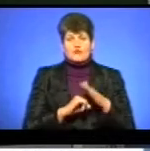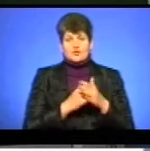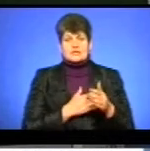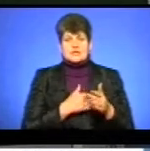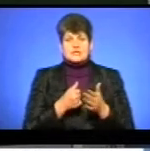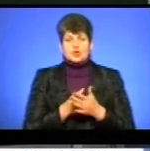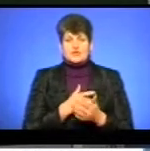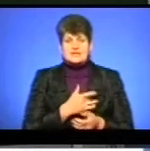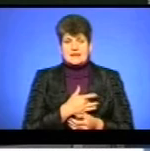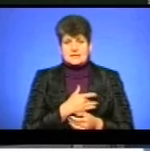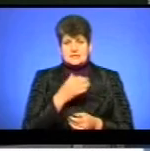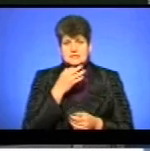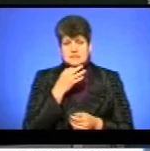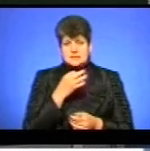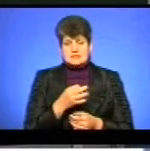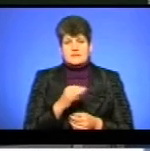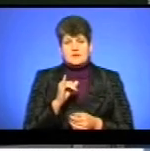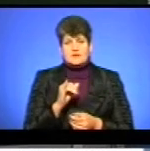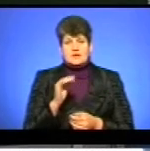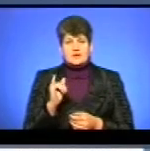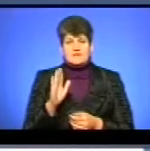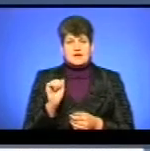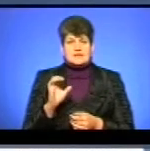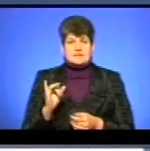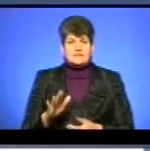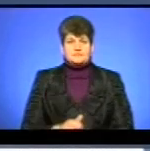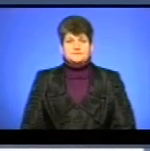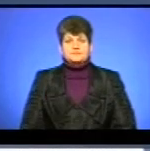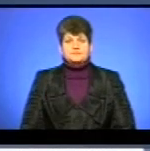повідомив патрульний поліцейський Ігор Івасів.